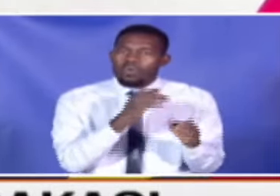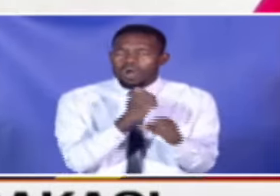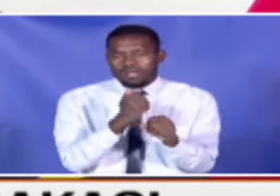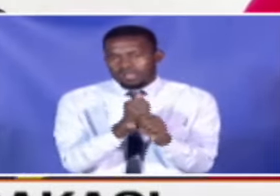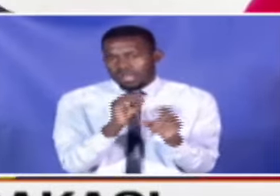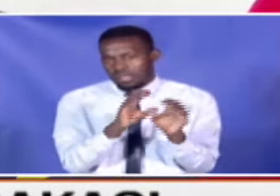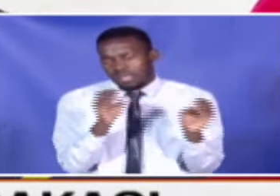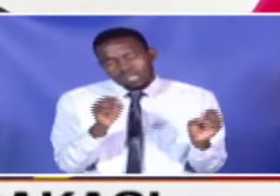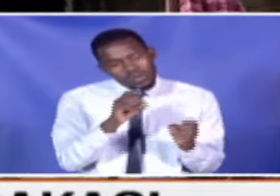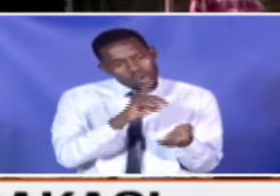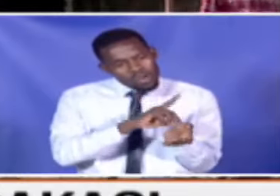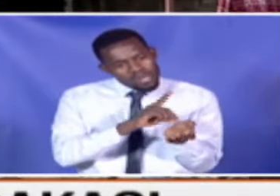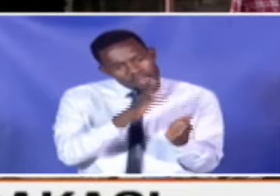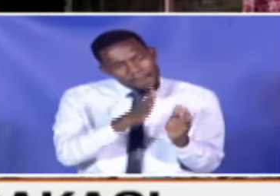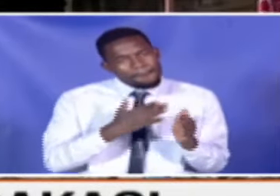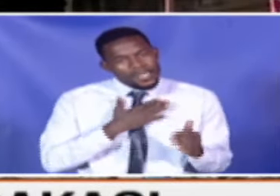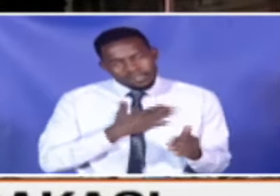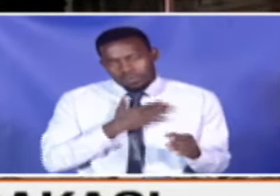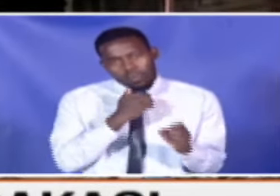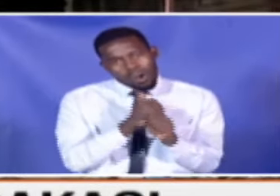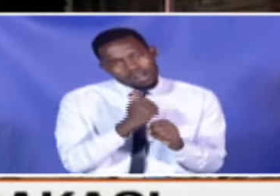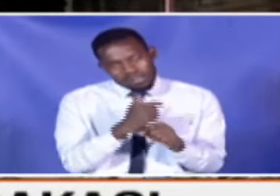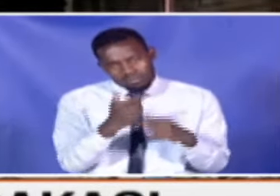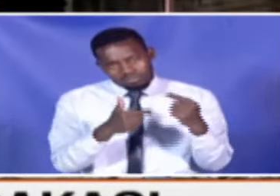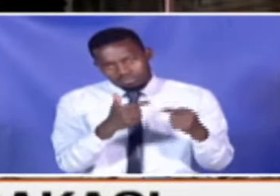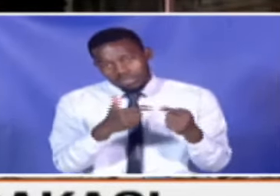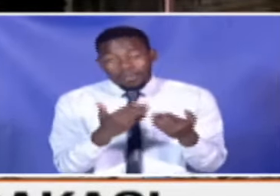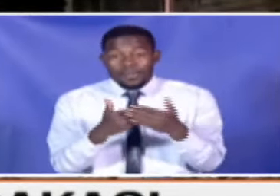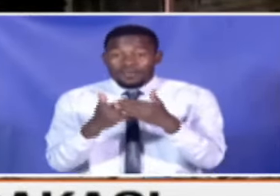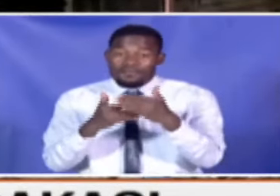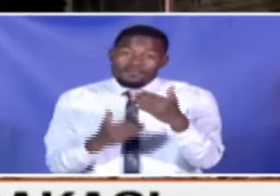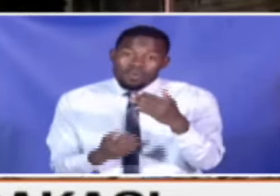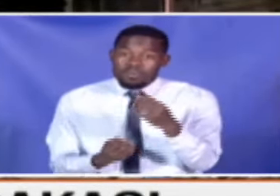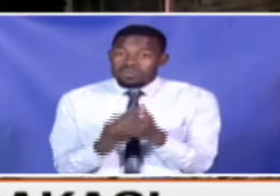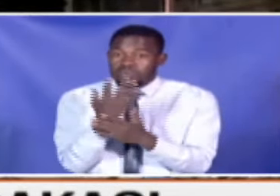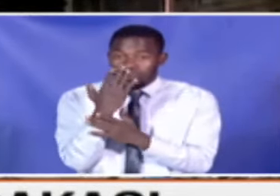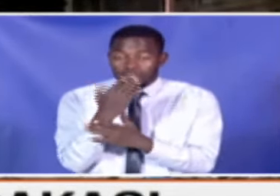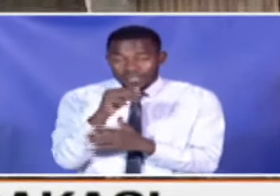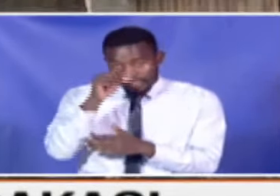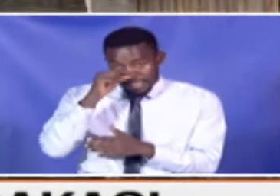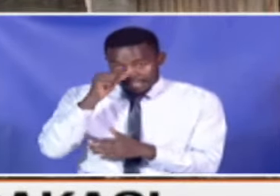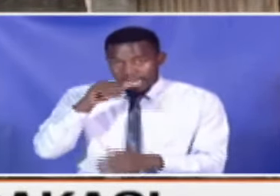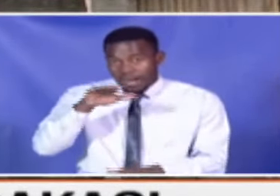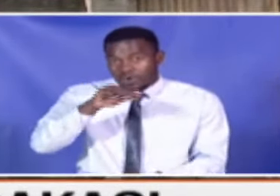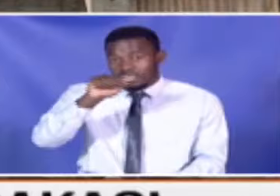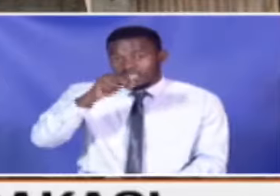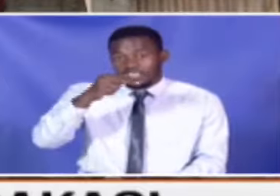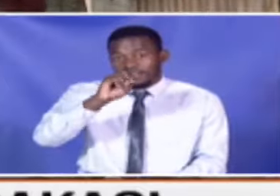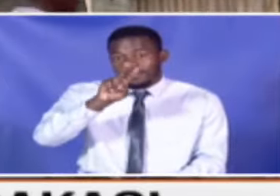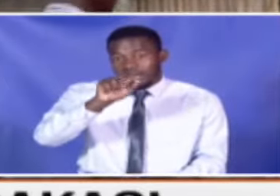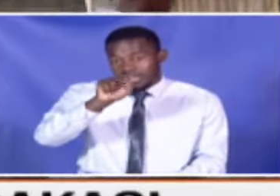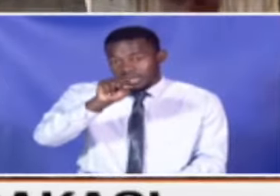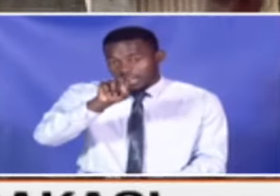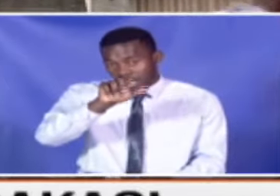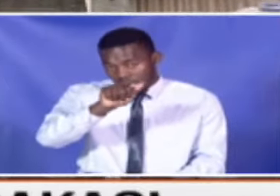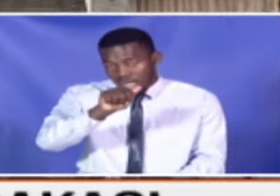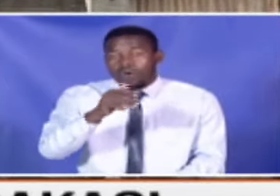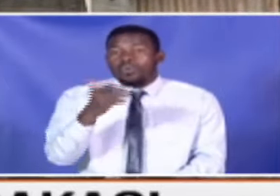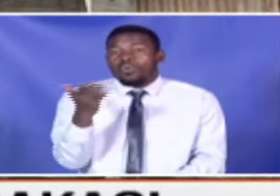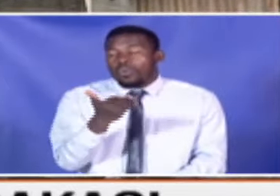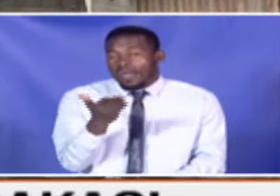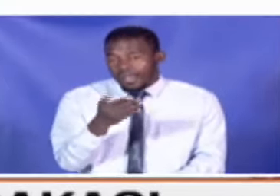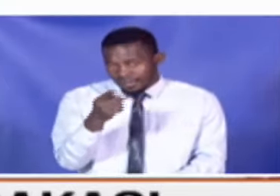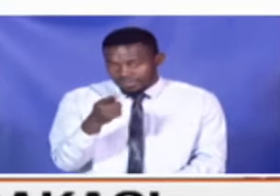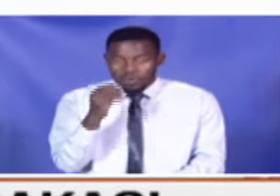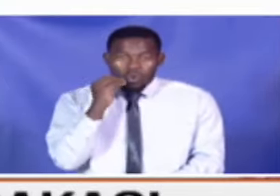yangu, lakini wewe ndio uombe. Kabla ya mlipuko wa eneo la mradi, Austin Shivanda alikuwa katika chumba chake eneo hili